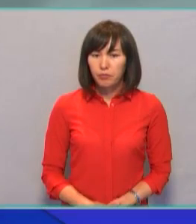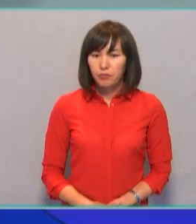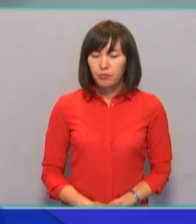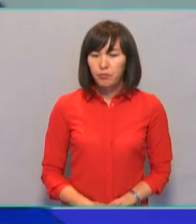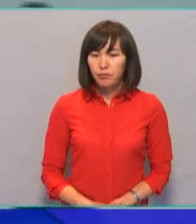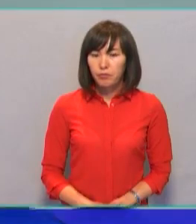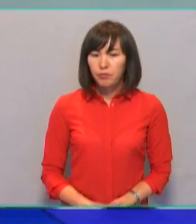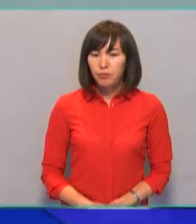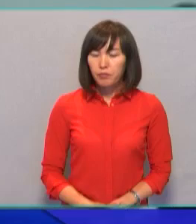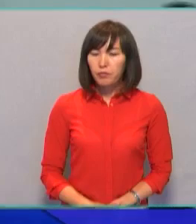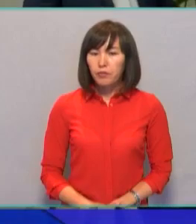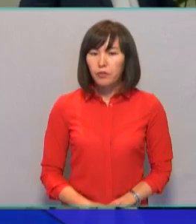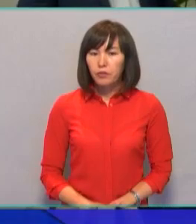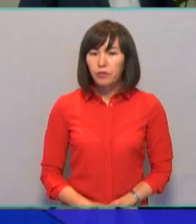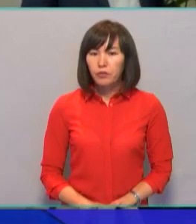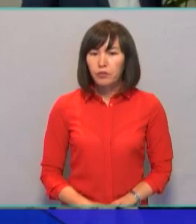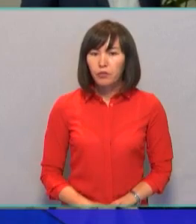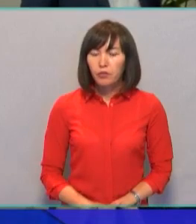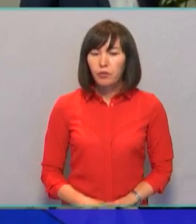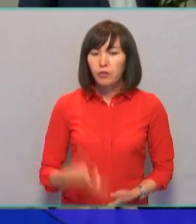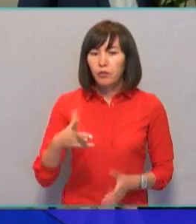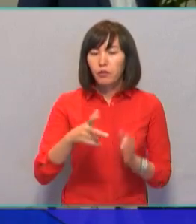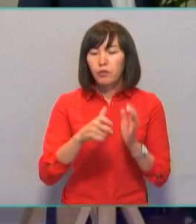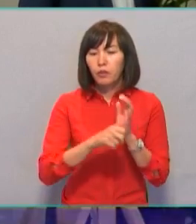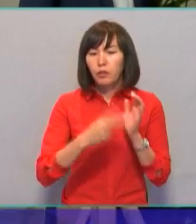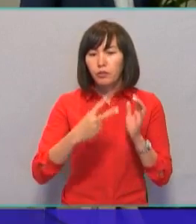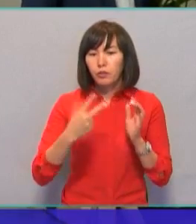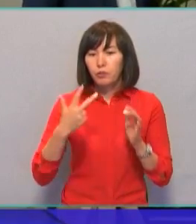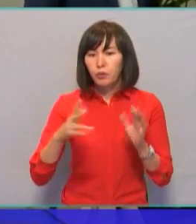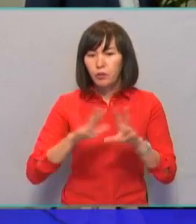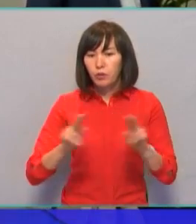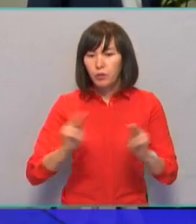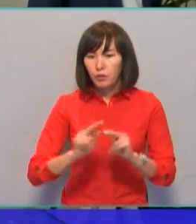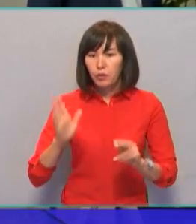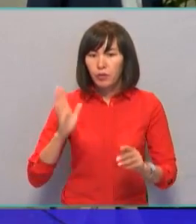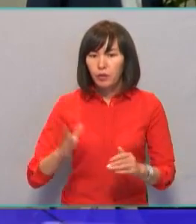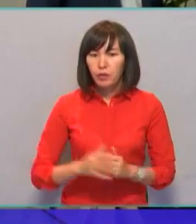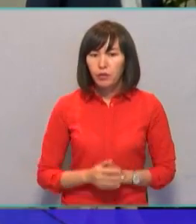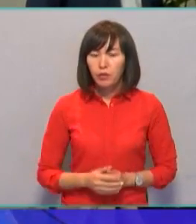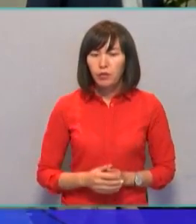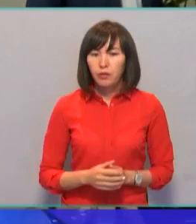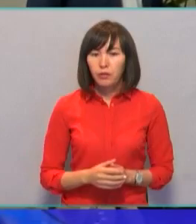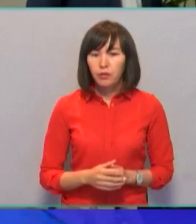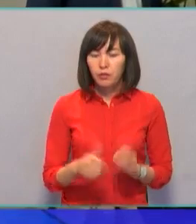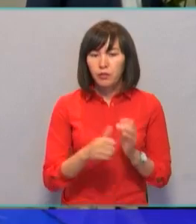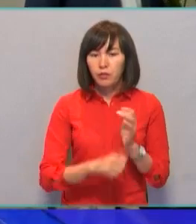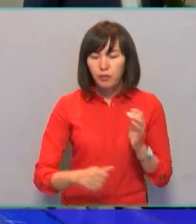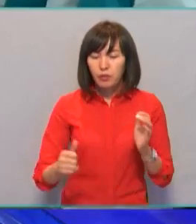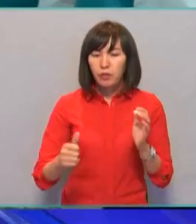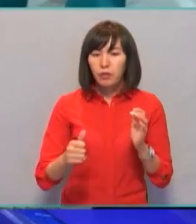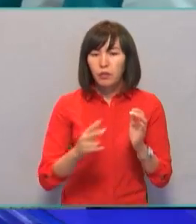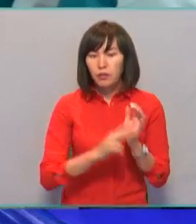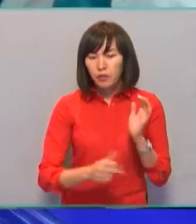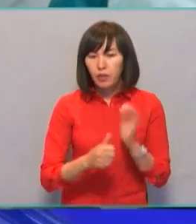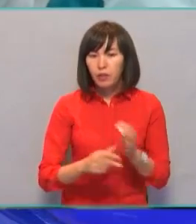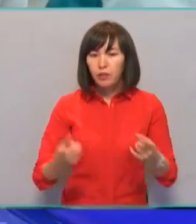Біздің мектепте бүгінгі таңда 3623 оқушы болатын болса, олар өзіміздің 86-дай үйірме бар мектепте